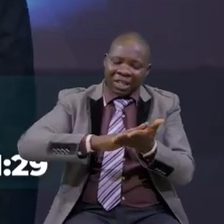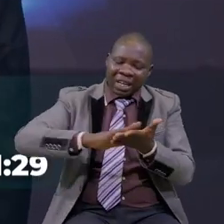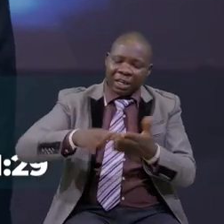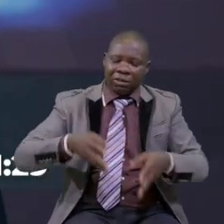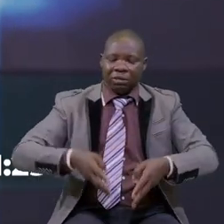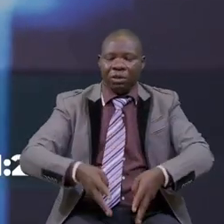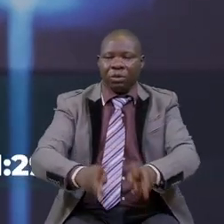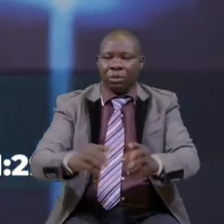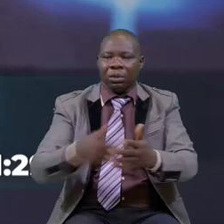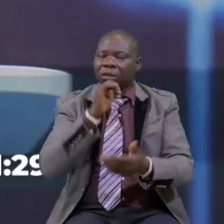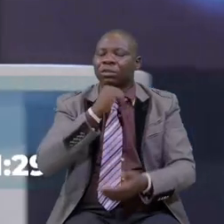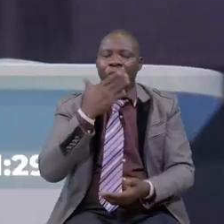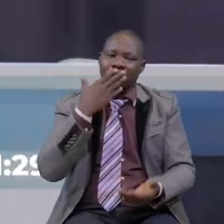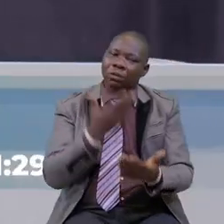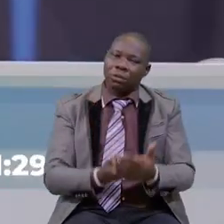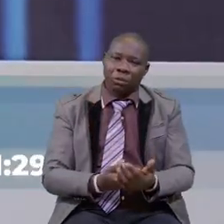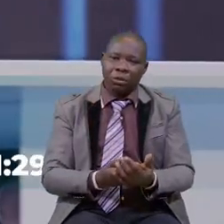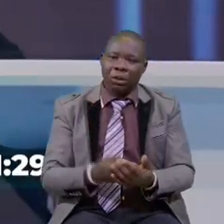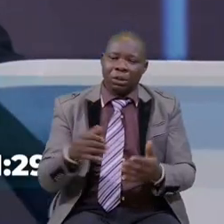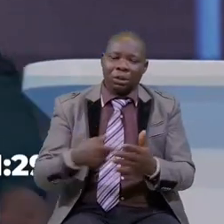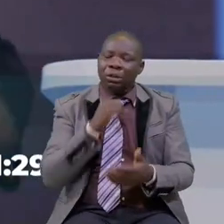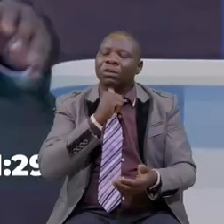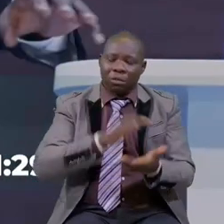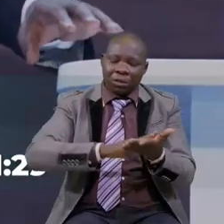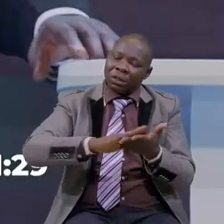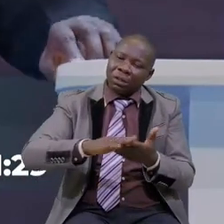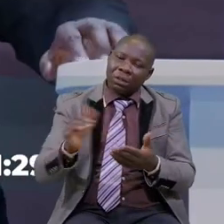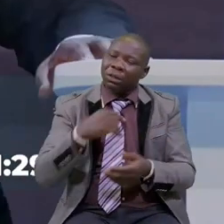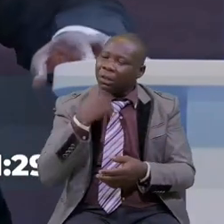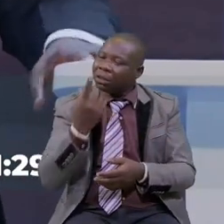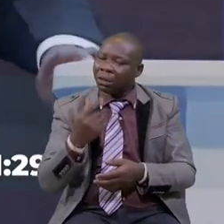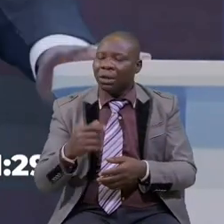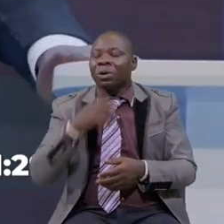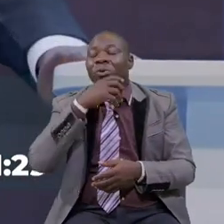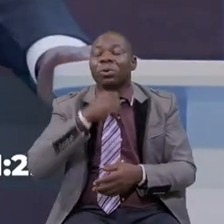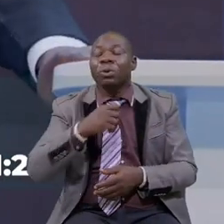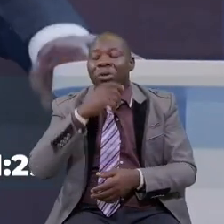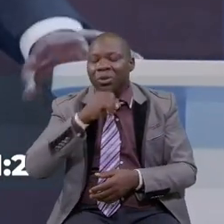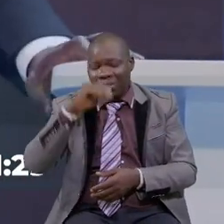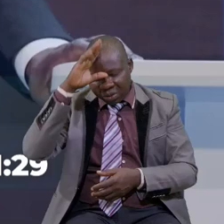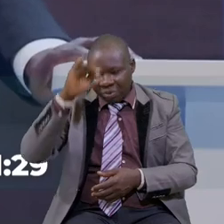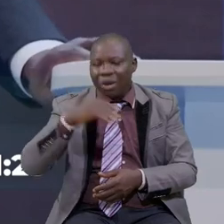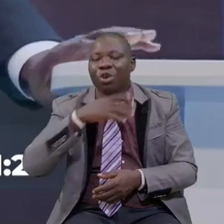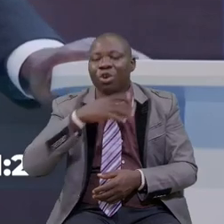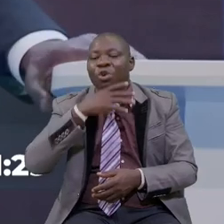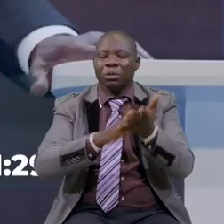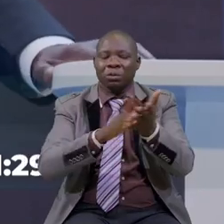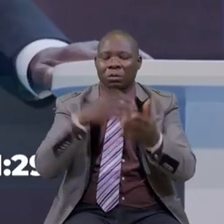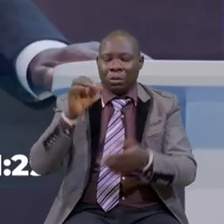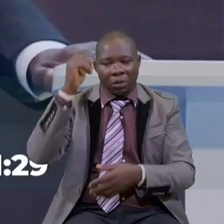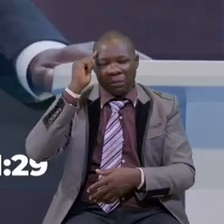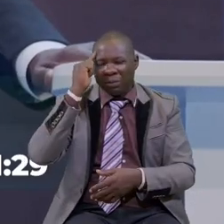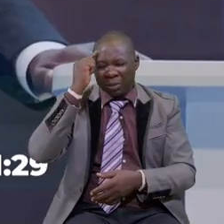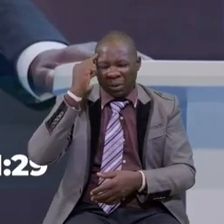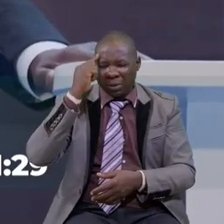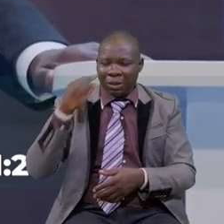rient. Et disent, ah, en vieil homme. Oh, ancienne école de pensée. Il ne